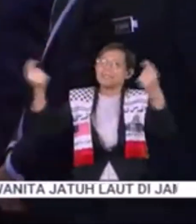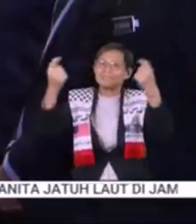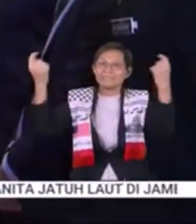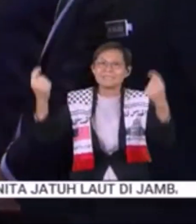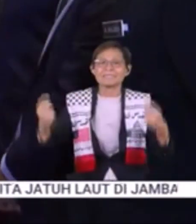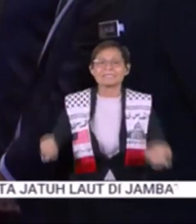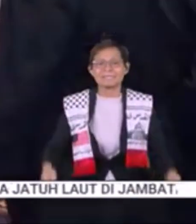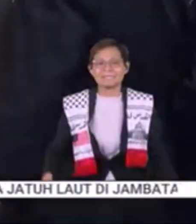perayaan